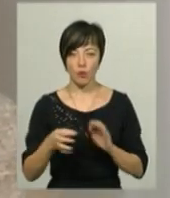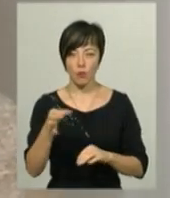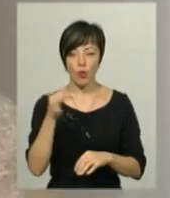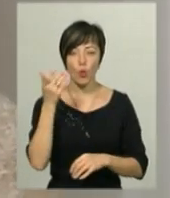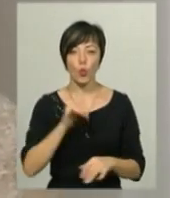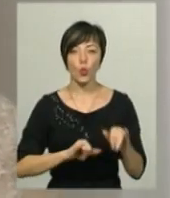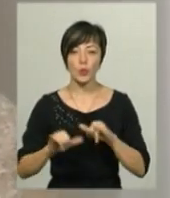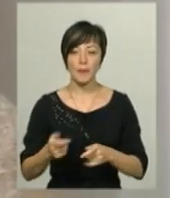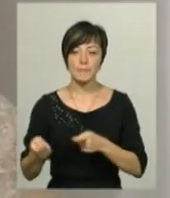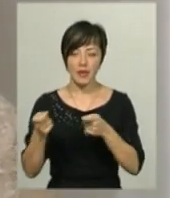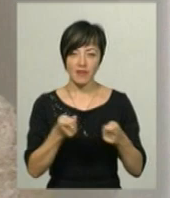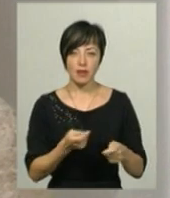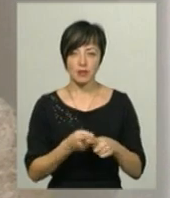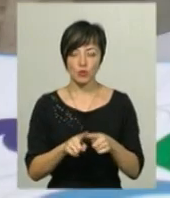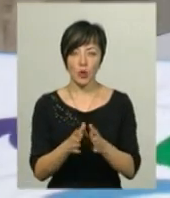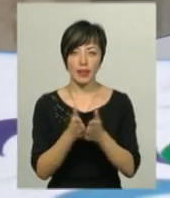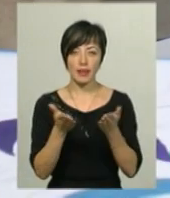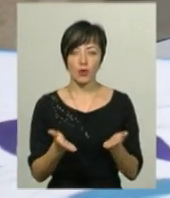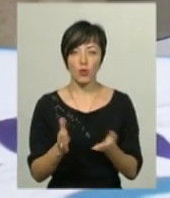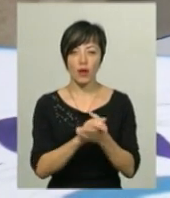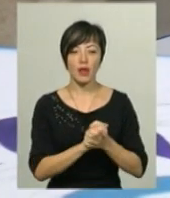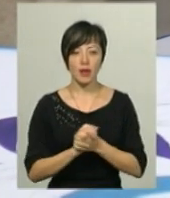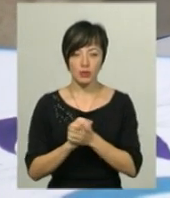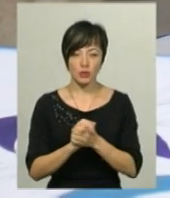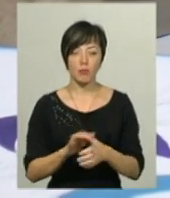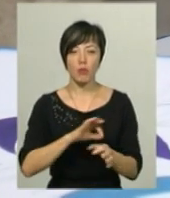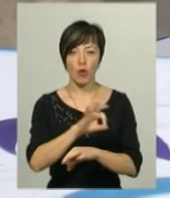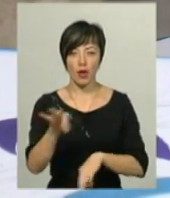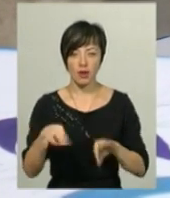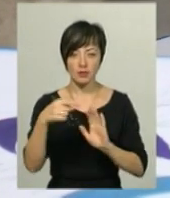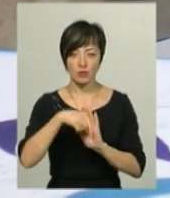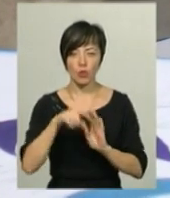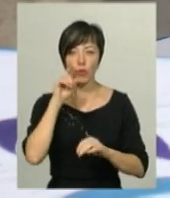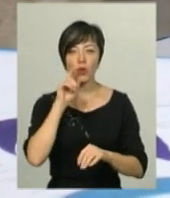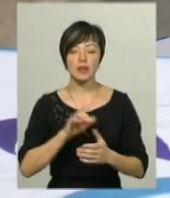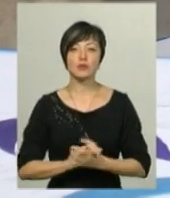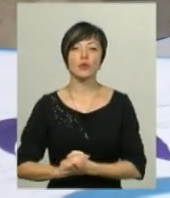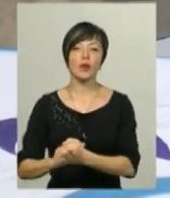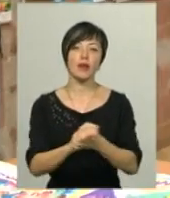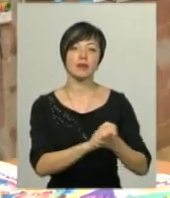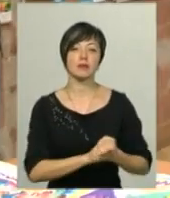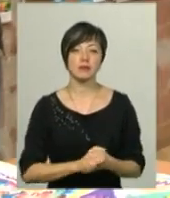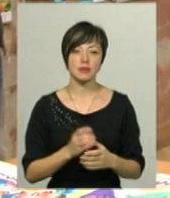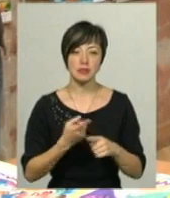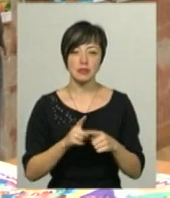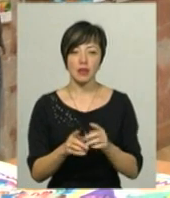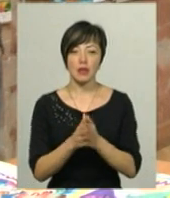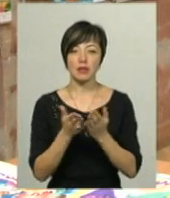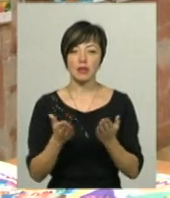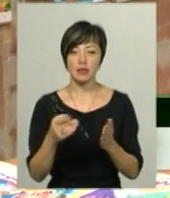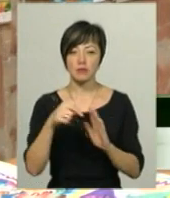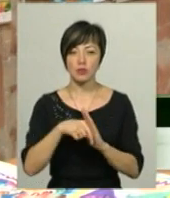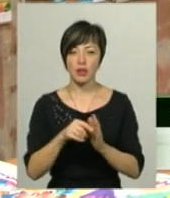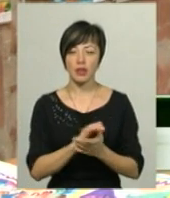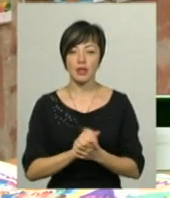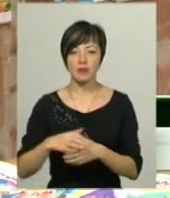куди привезли «Книгу єдності». За словами Валентини Лукашук, проект символізує українську єдність. Ця книга символізує собою